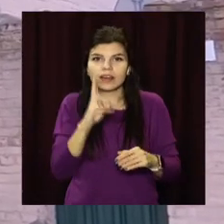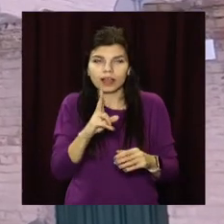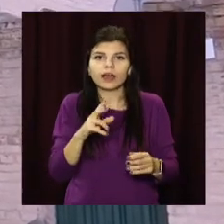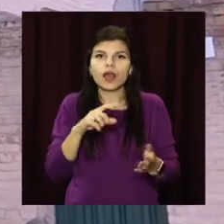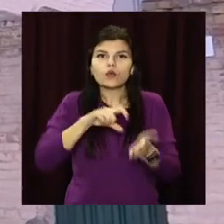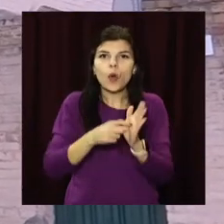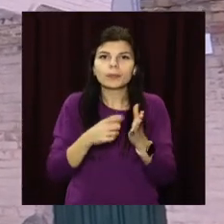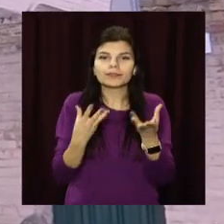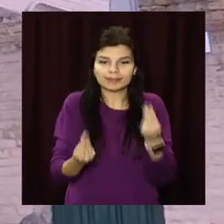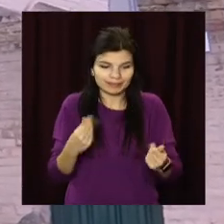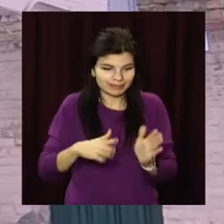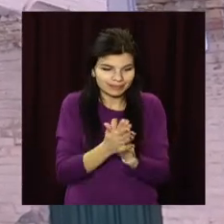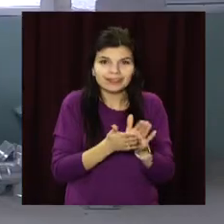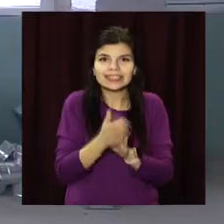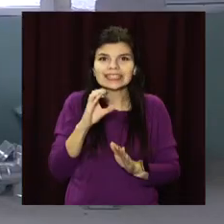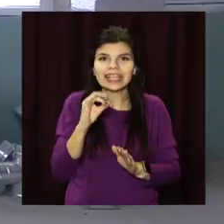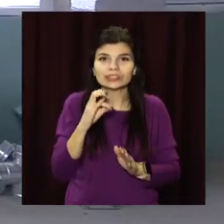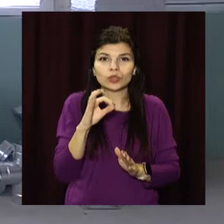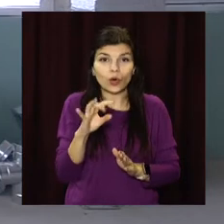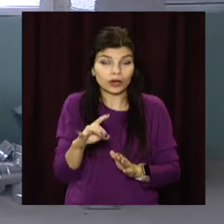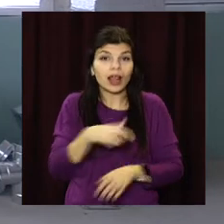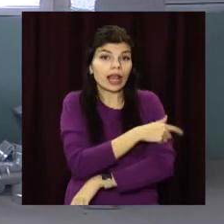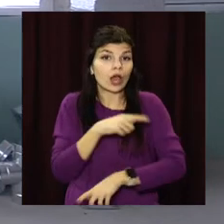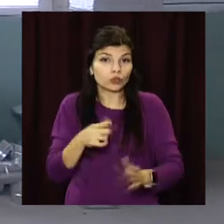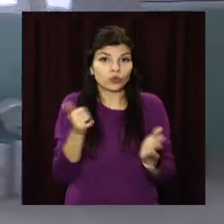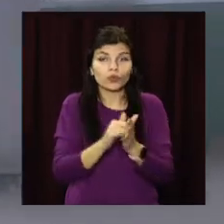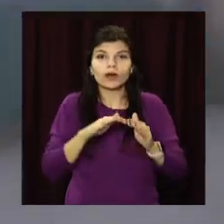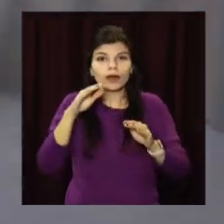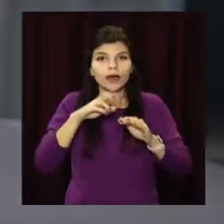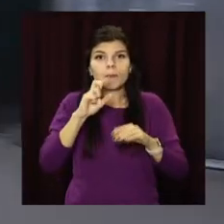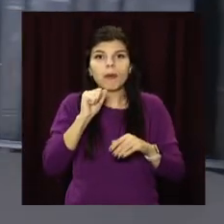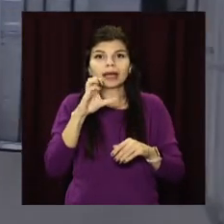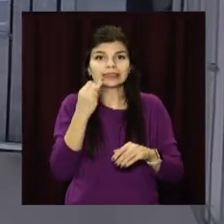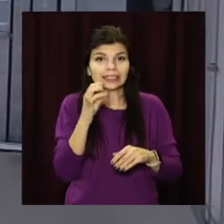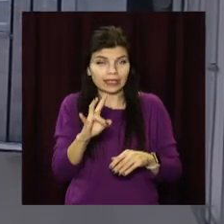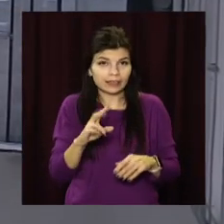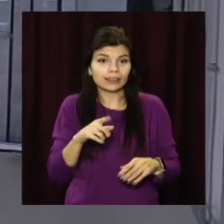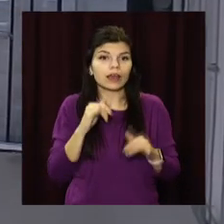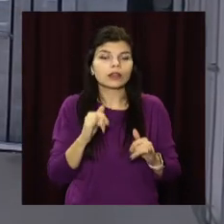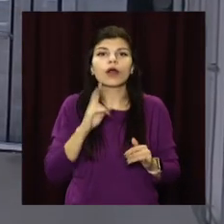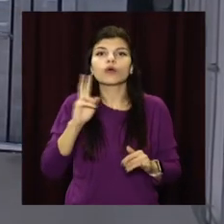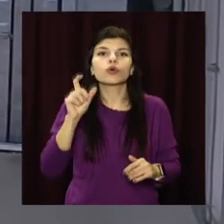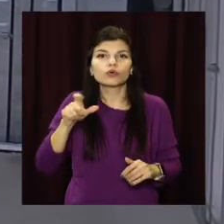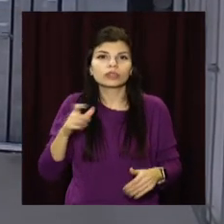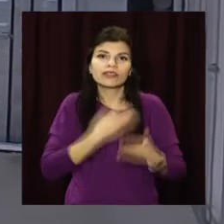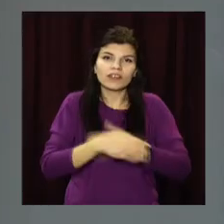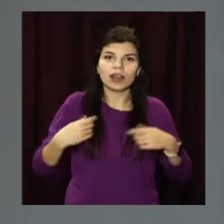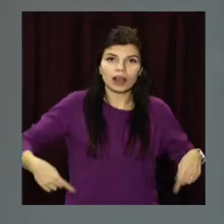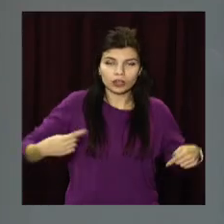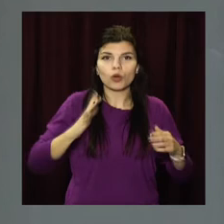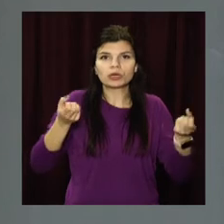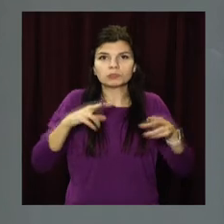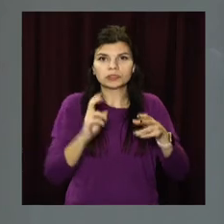ЛФК, сенсорною кімнатою та окремою лабораторією. У лікарні також відновлять басейн і змонтують великий підйомник для людей з